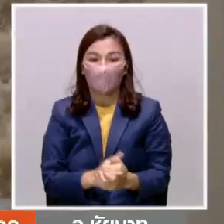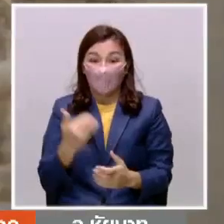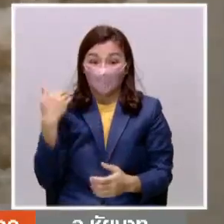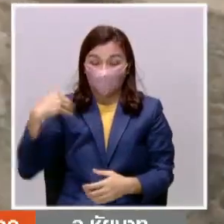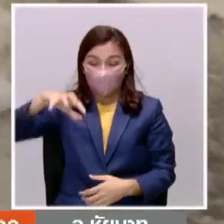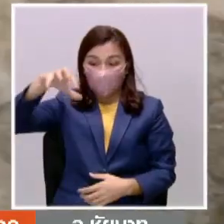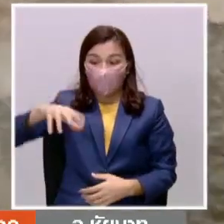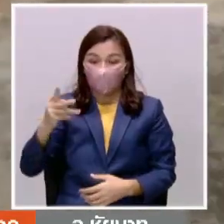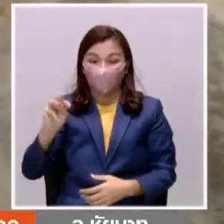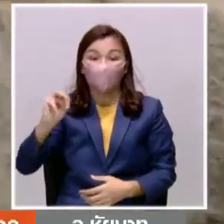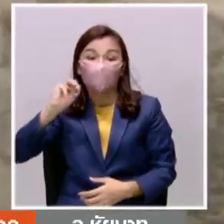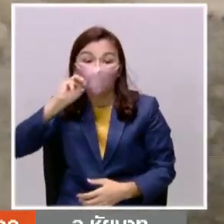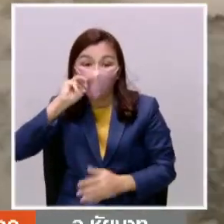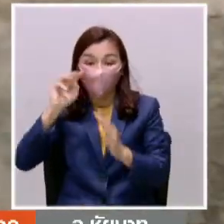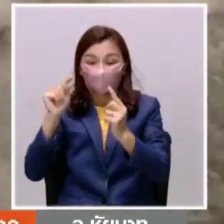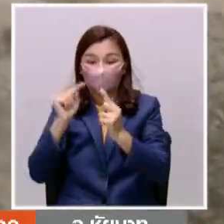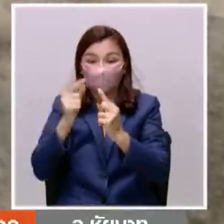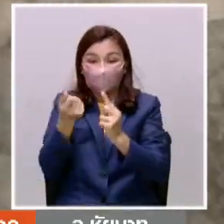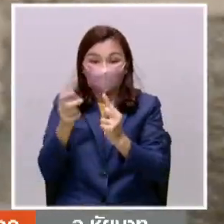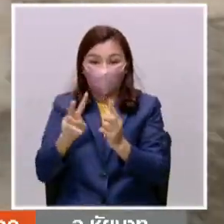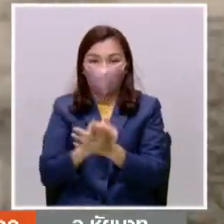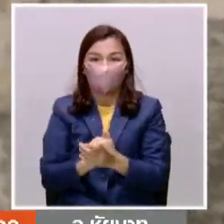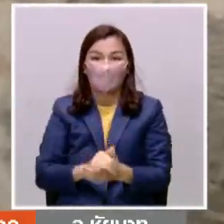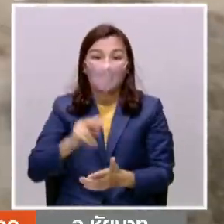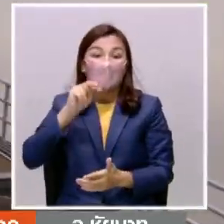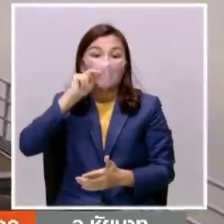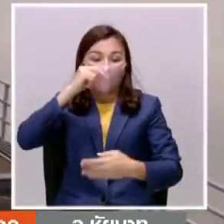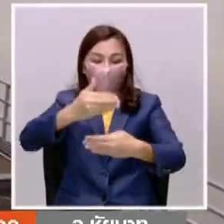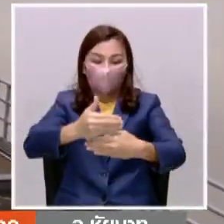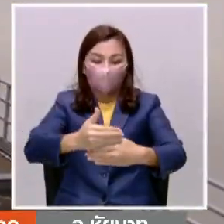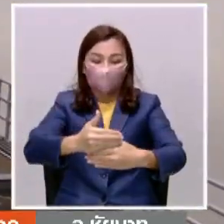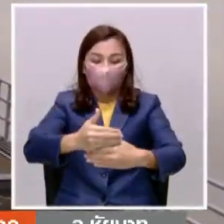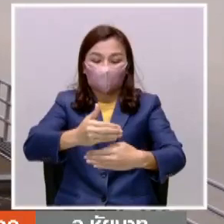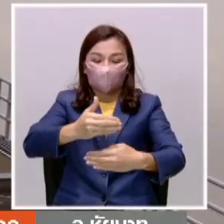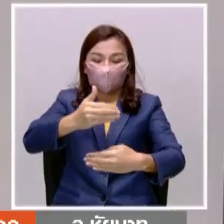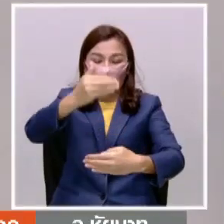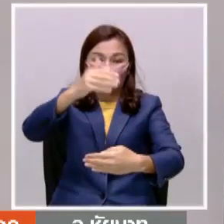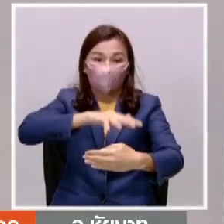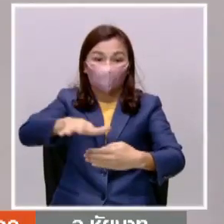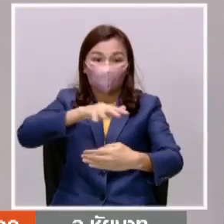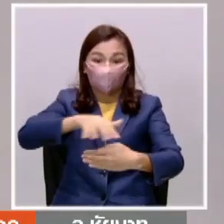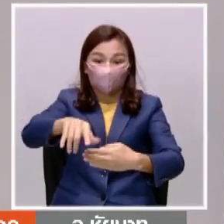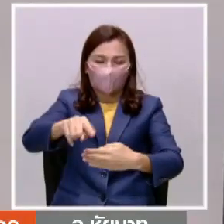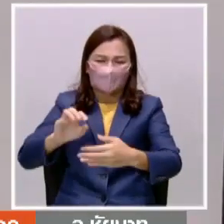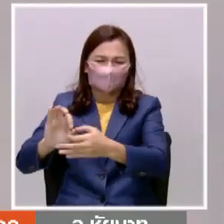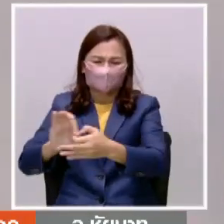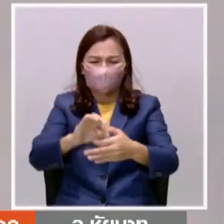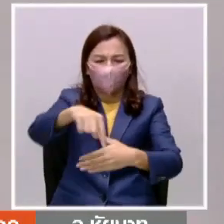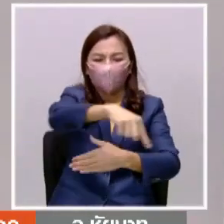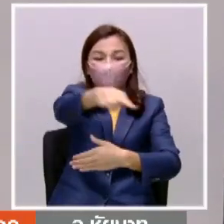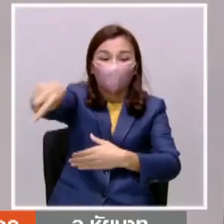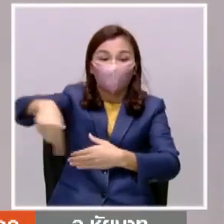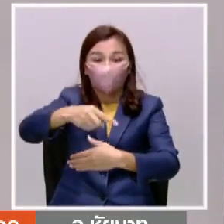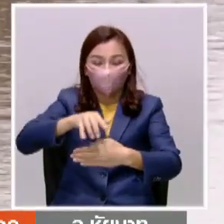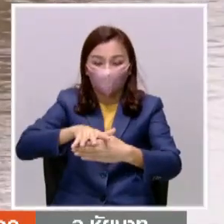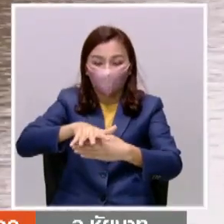งานชลประทานที่ 12รายงานว่าการปรับปริมาณการระบายน้ำจะส่งผลให้พื้นที่ริมน้ำตั้งแต่บริเวณท้ายเขื่อน